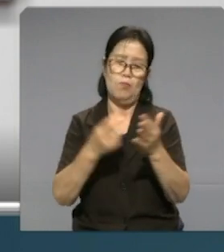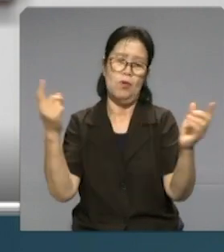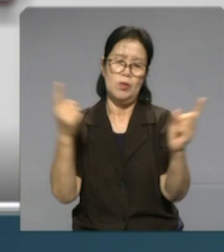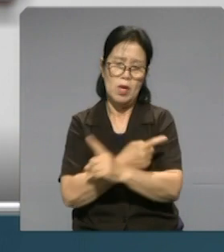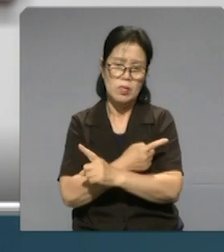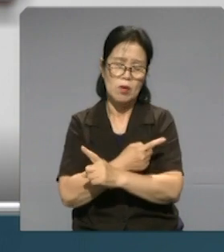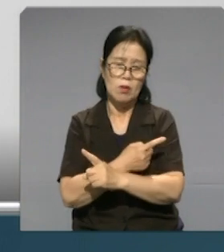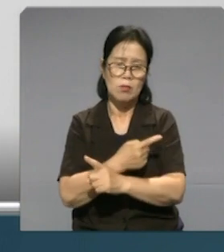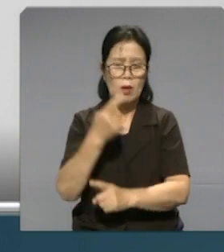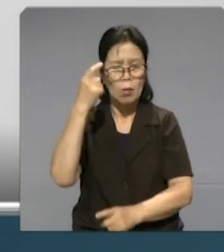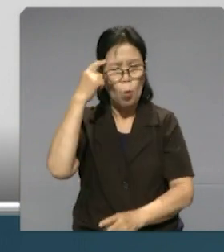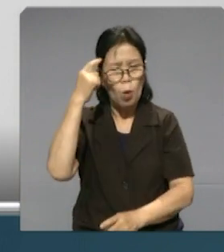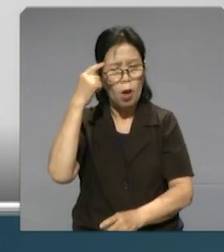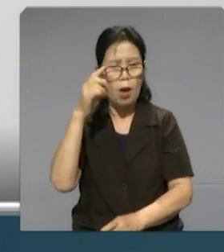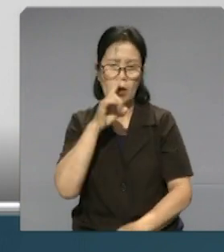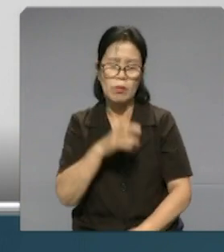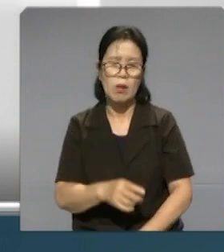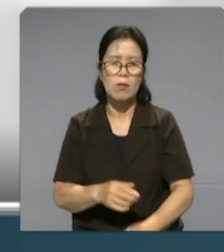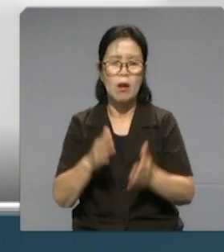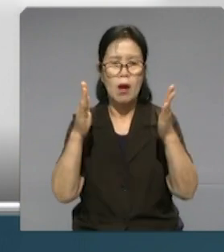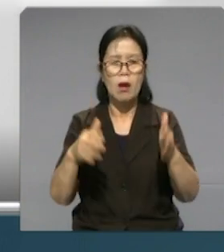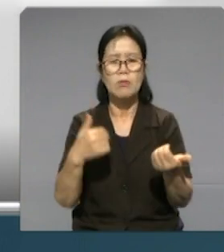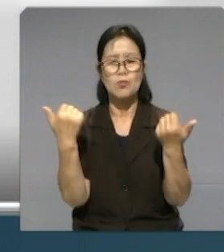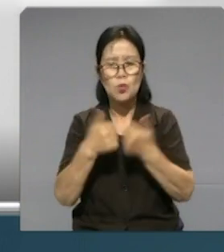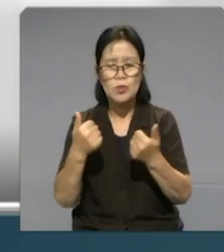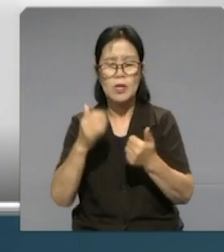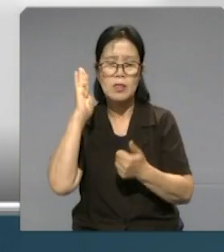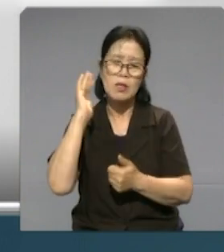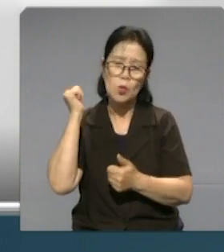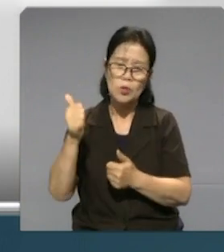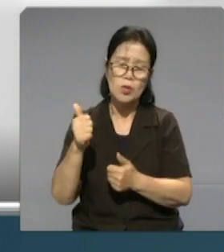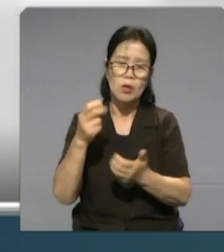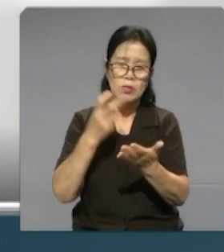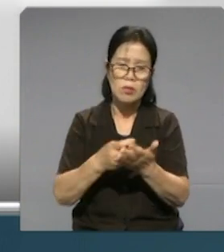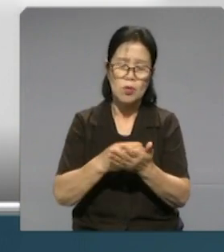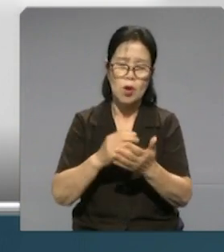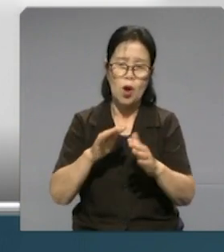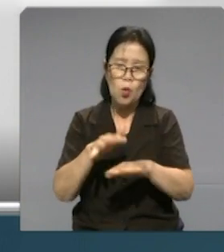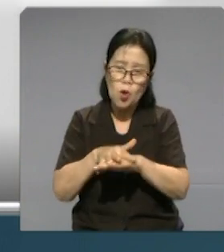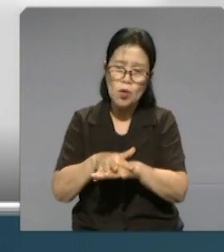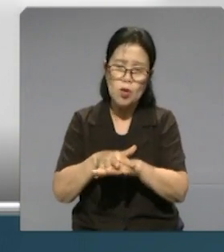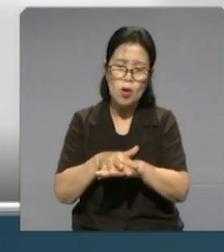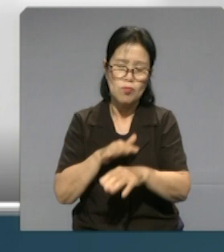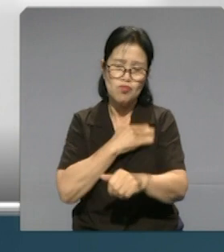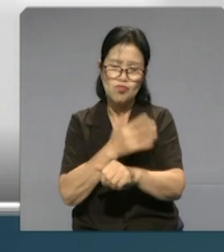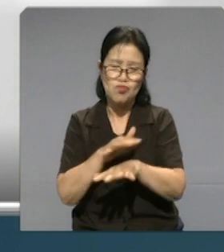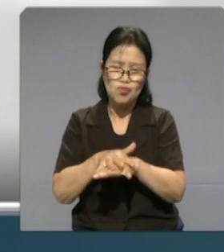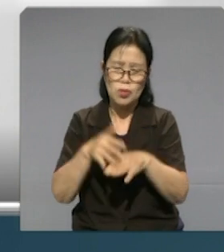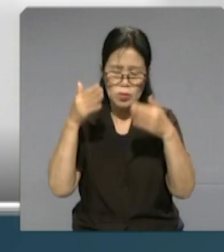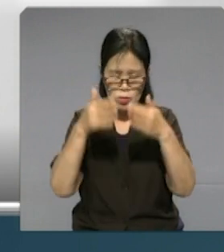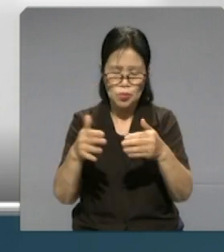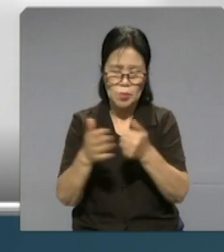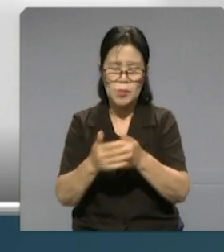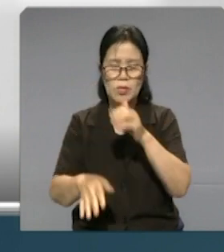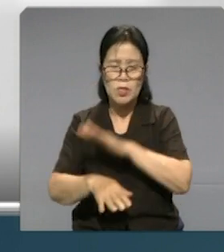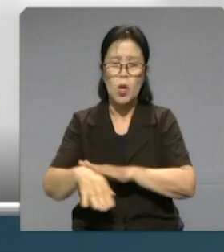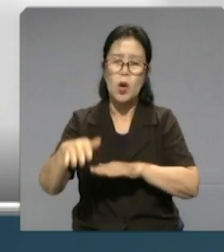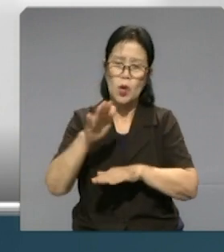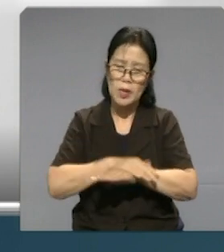건데 왜? 그간 논의가 대통령제 등 권력구조에 치중돼 있어 여야와